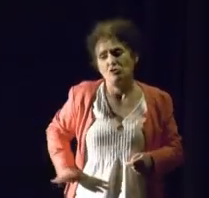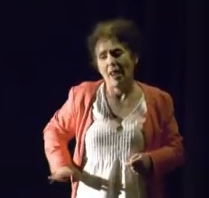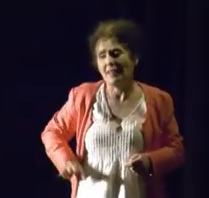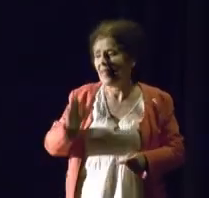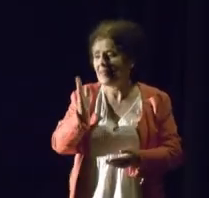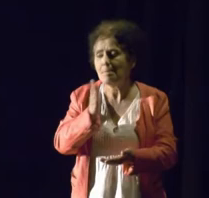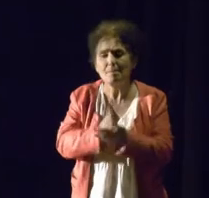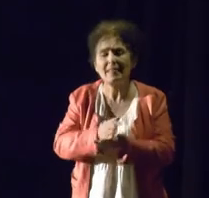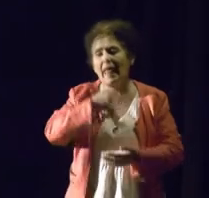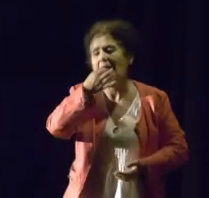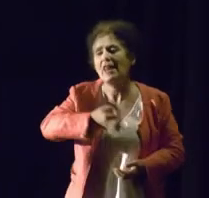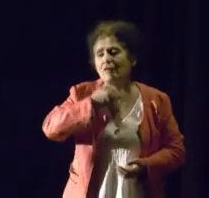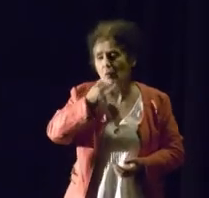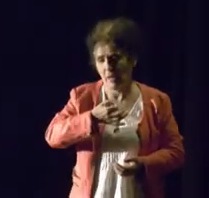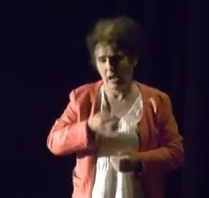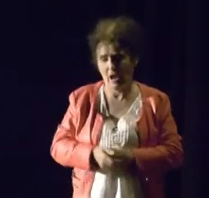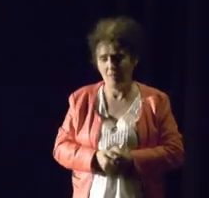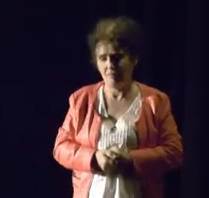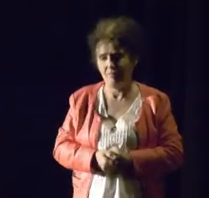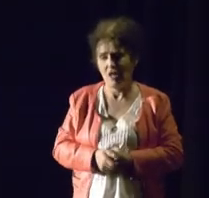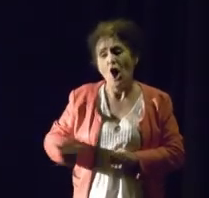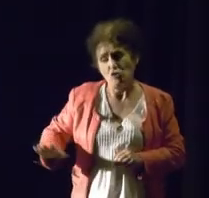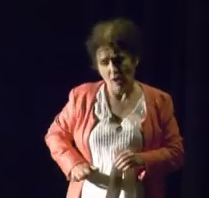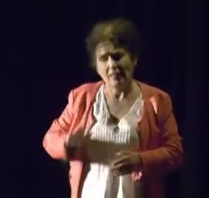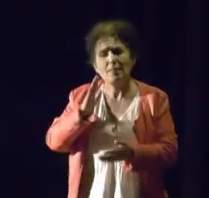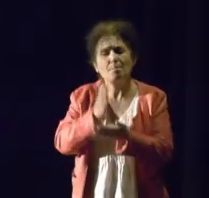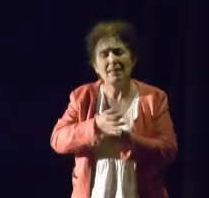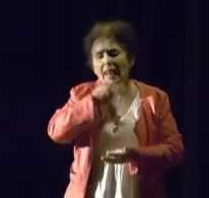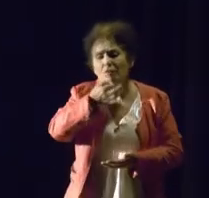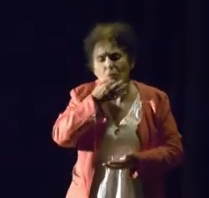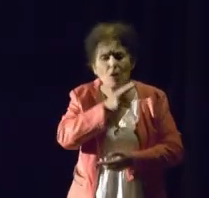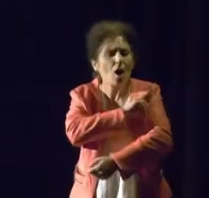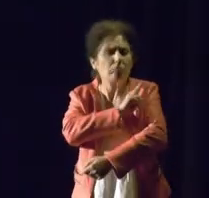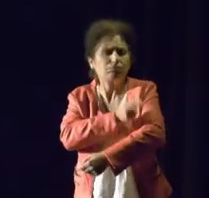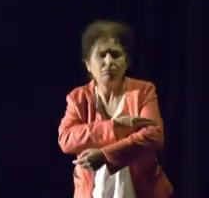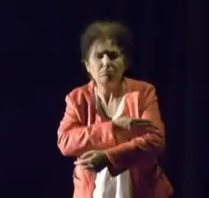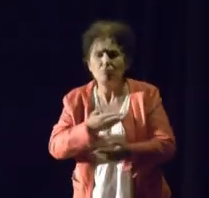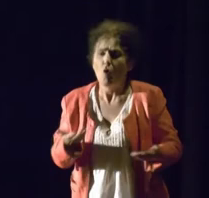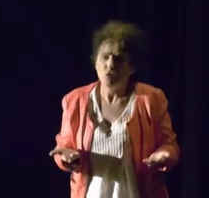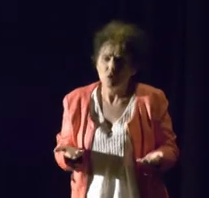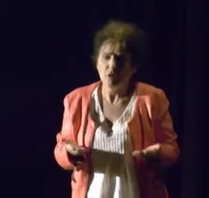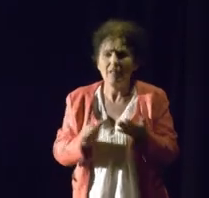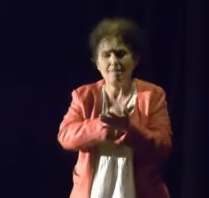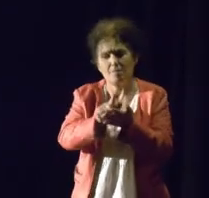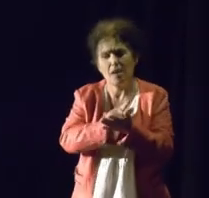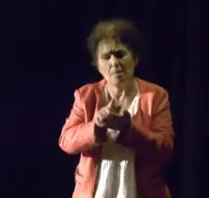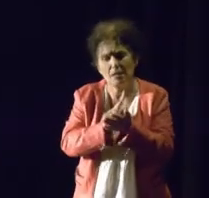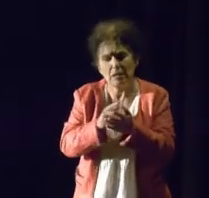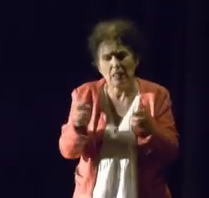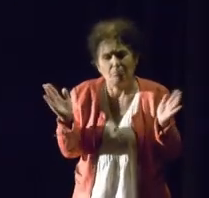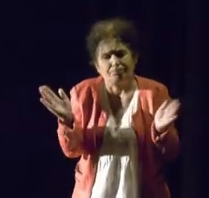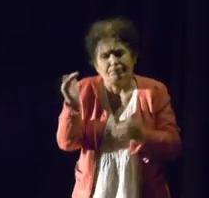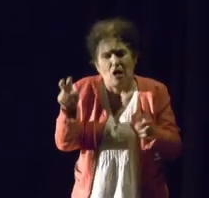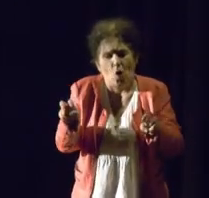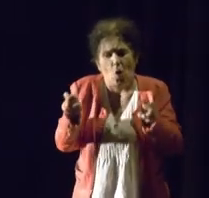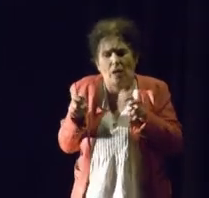да биде информирана, да биде информирана за можностите и временските